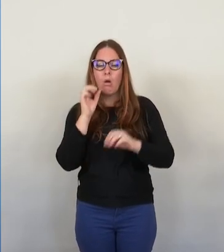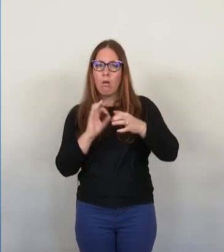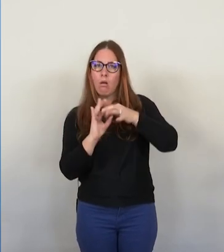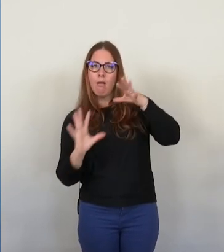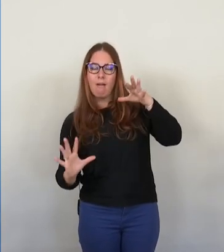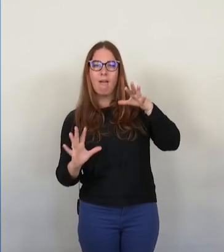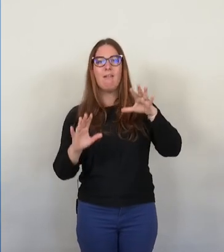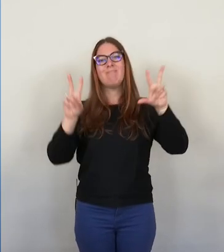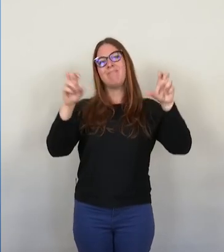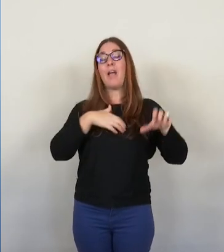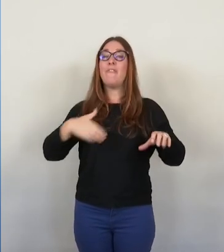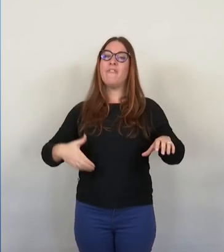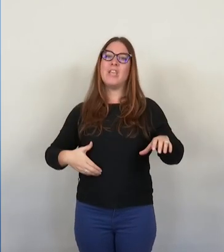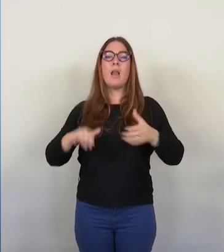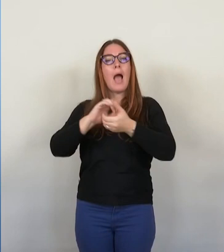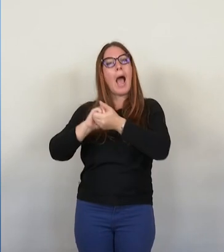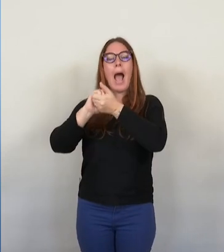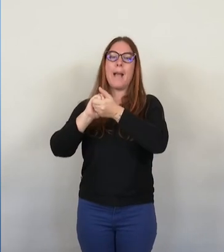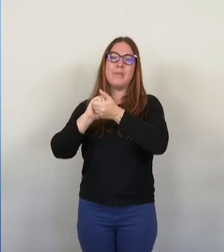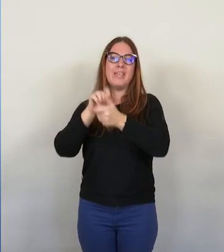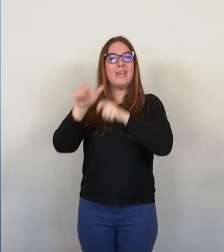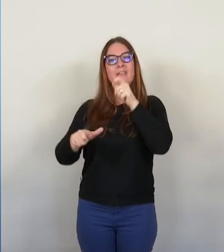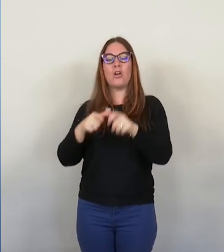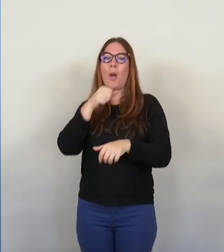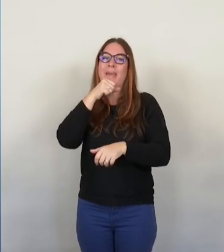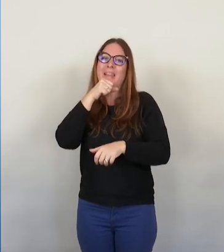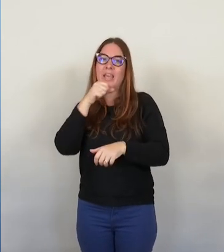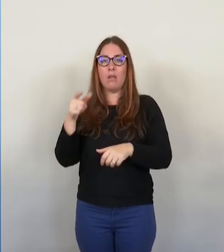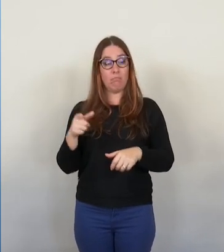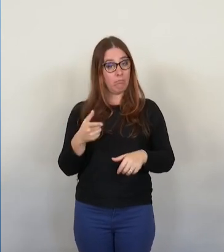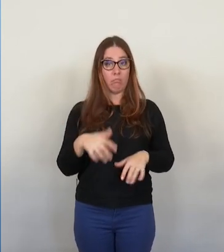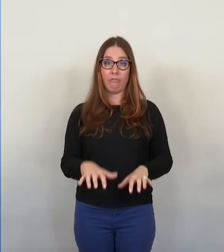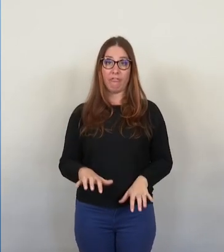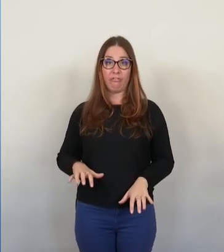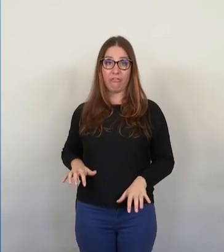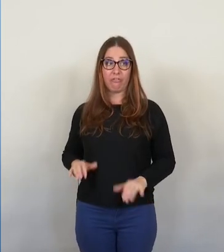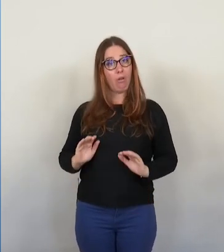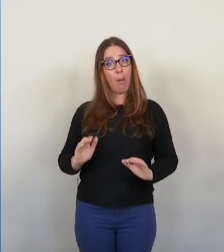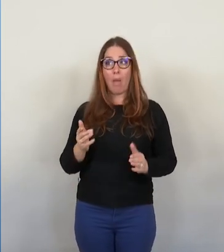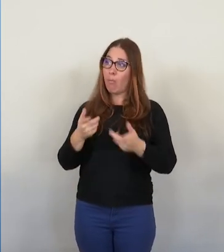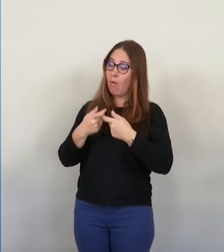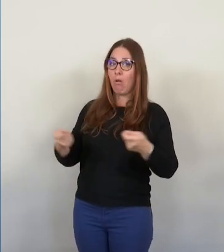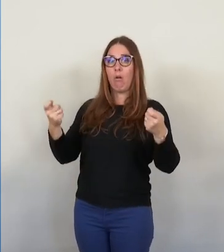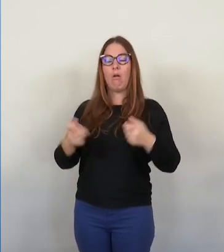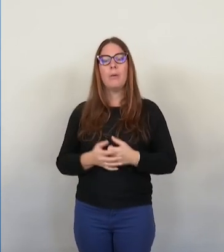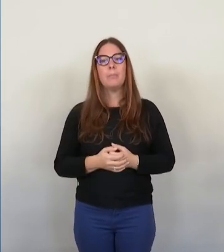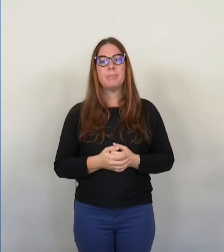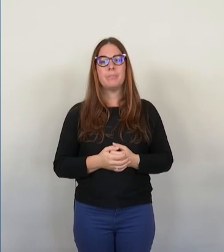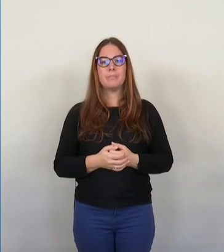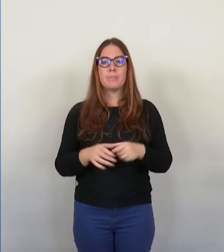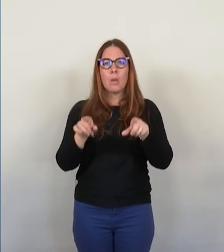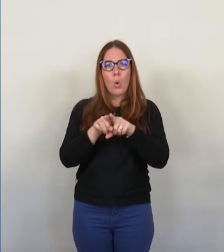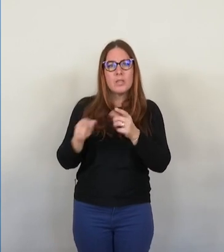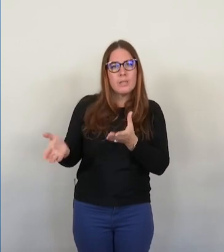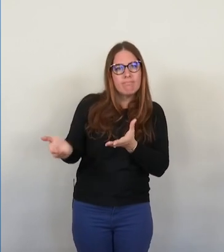aînés je la trouve un peu pingre quand il s'agit d'eux j'ai également relevé que la collecte et la